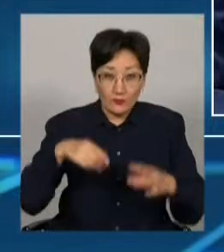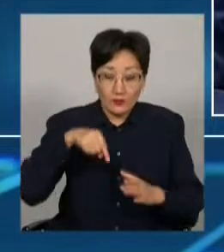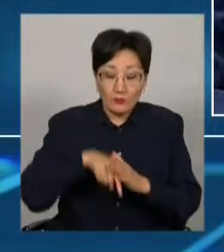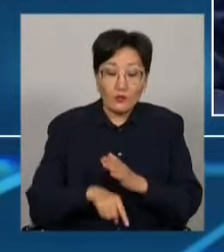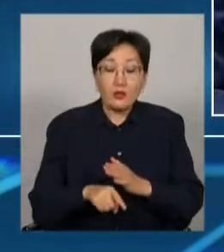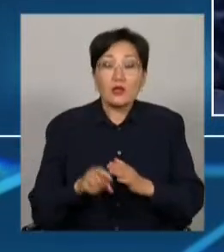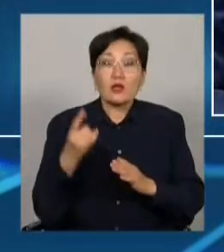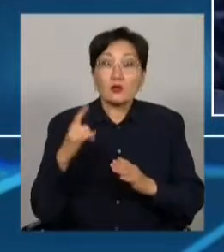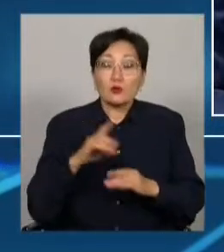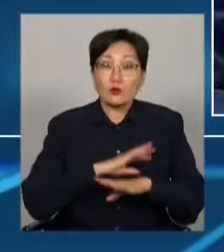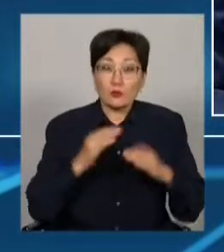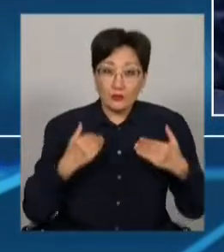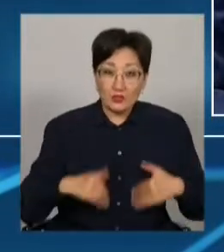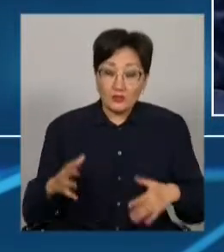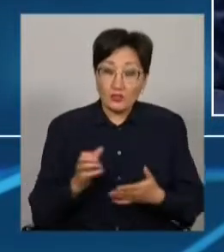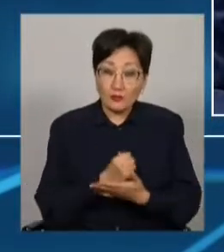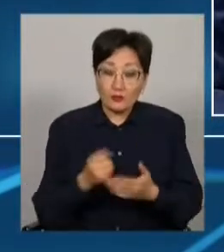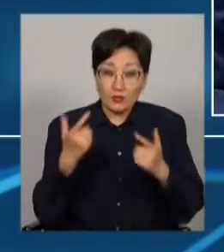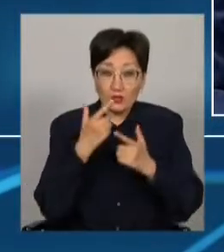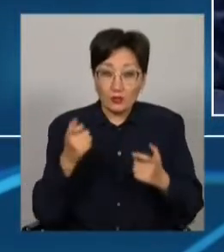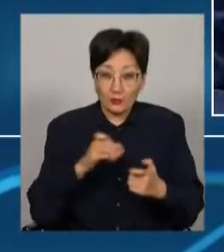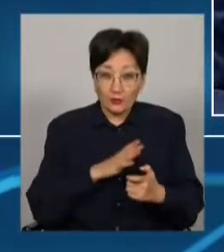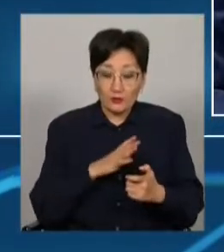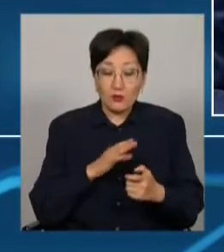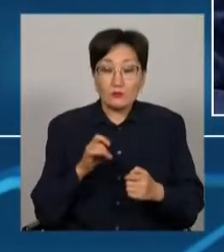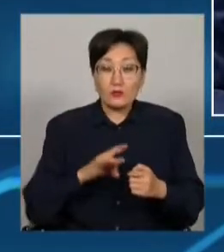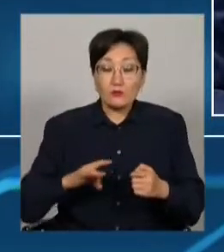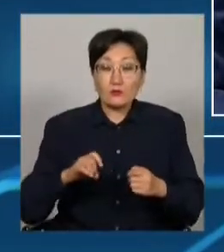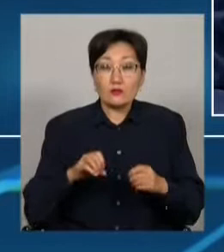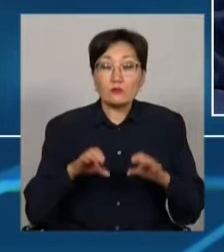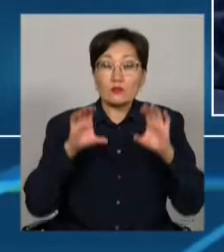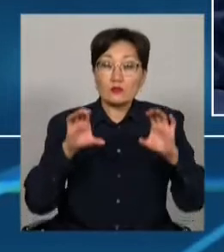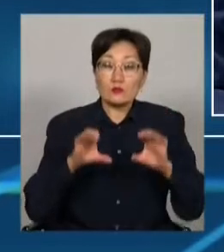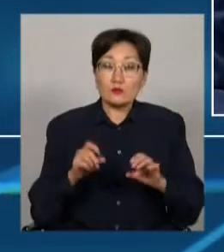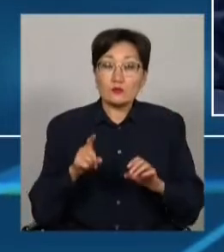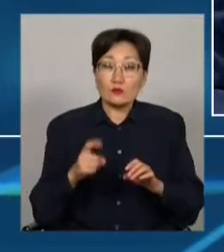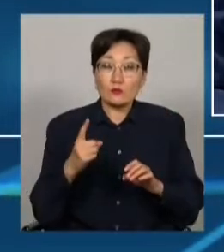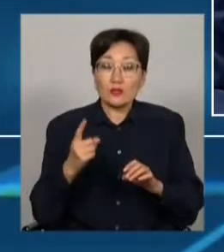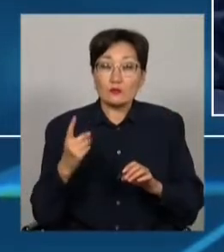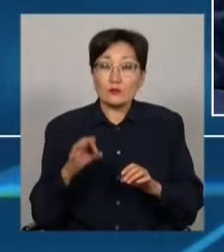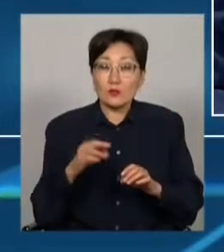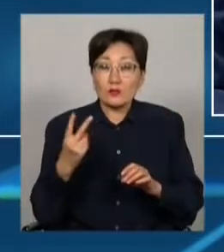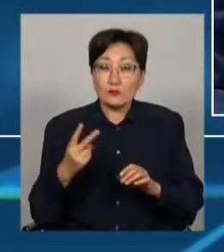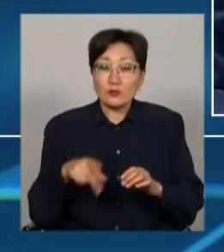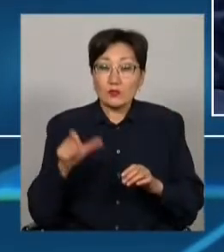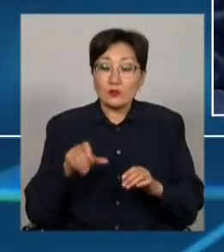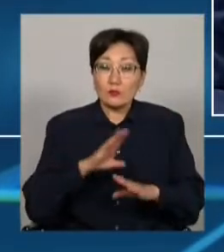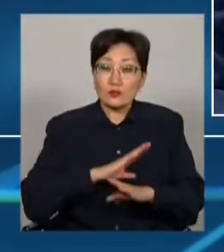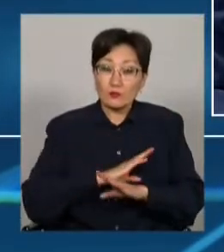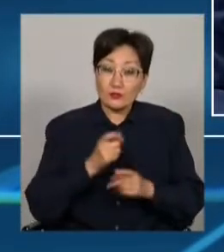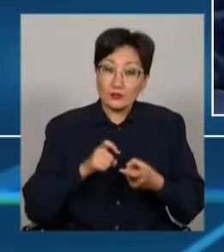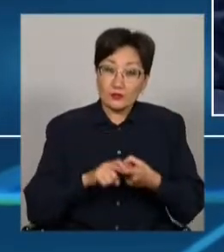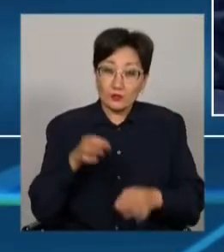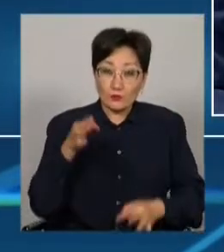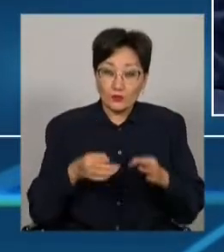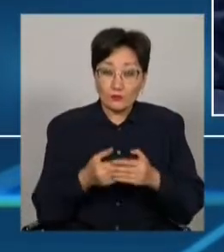ұрғының табылған туралы шақырту түсті. Аталған дерек Қазақстан Республикасының қылмыстық кодексінің 001 бабы, яғни адамның қайтыс болуы бойынша